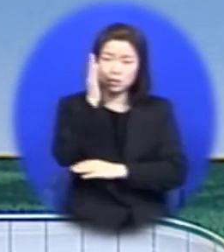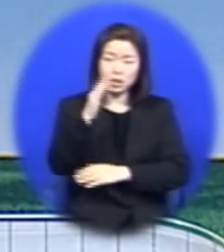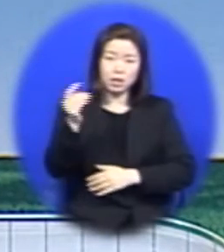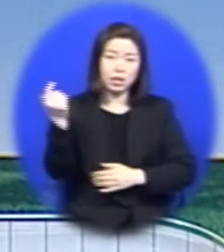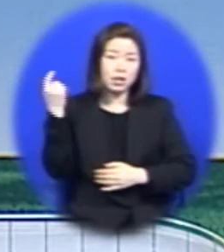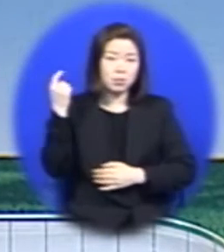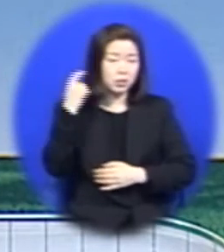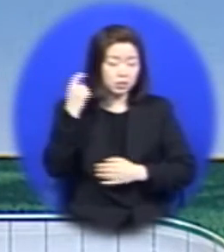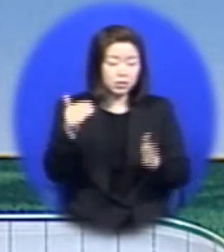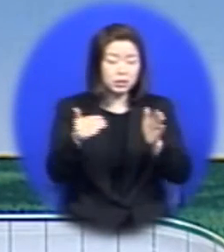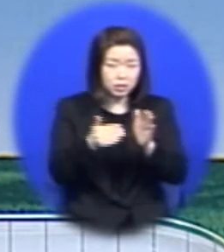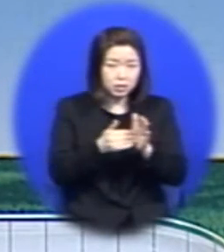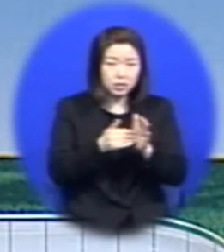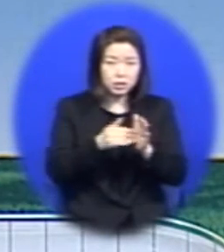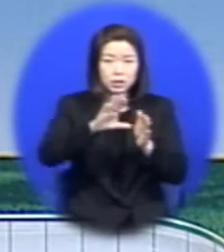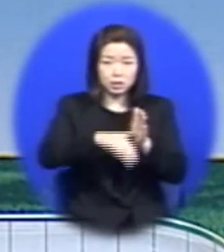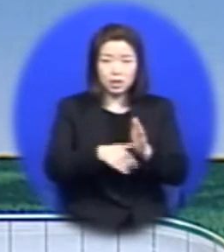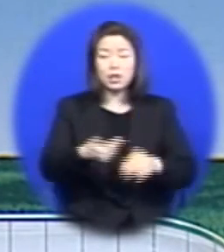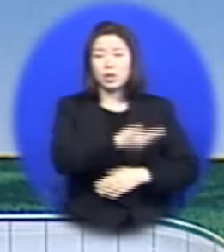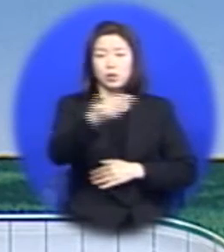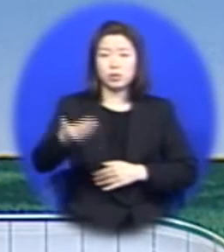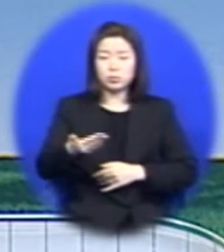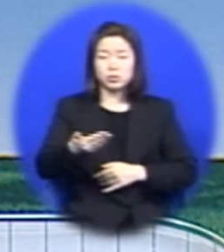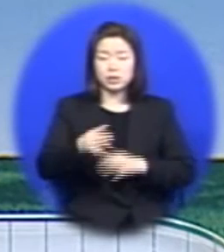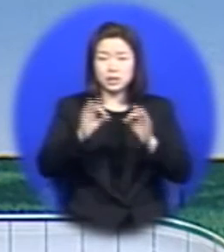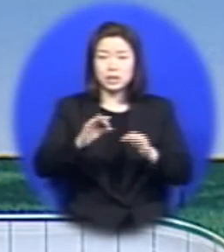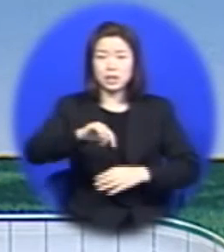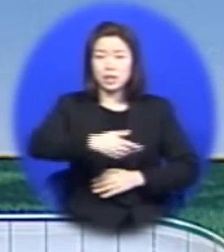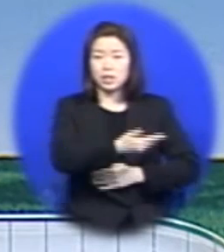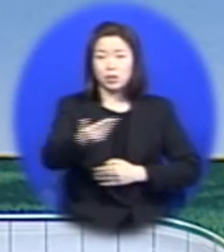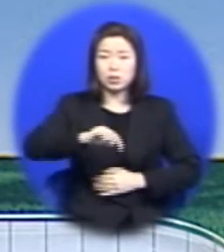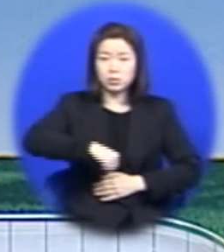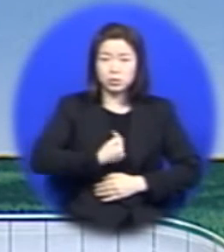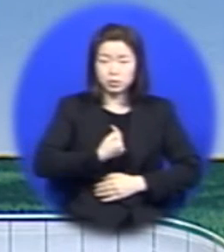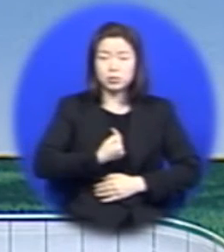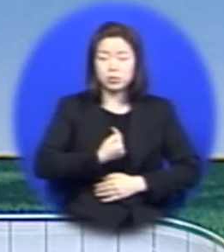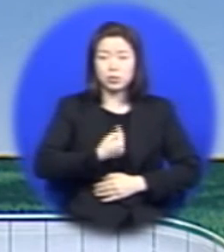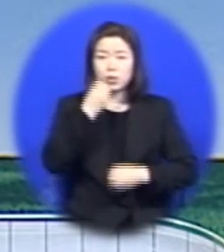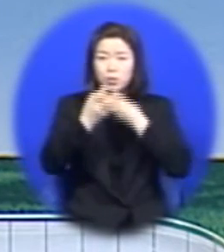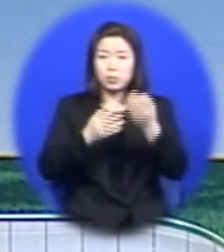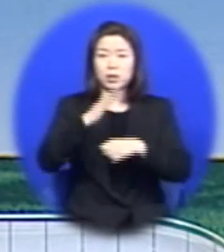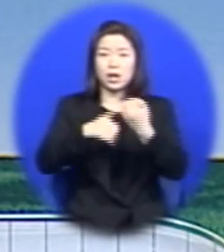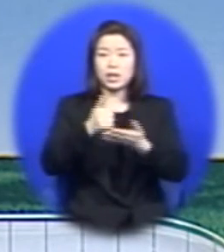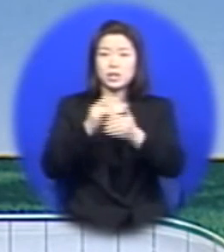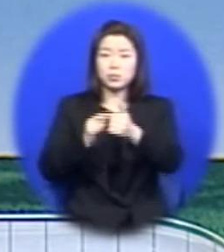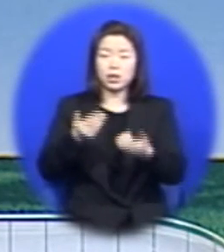끝나는 지금 시점에 여러분은 이제 여러분 스스로의 고백을 하나님께 올려드릴 때가 된 겁니다.